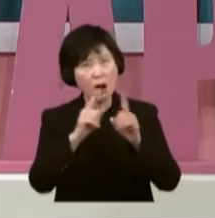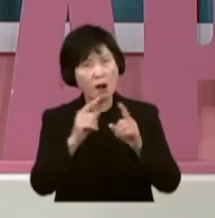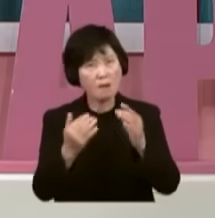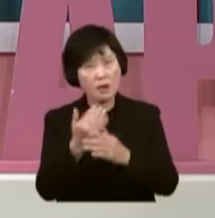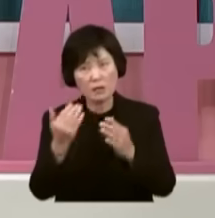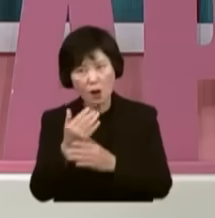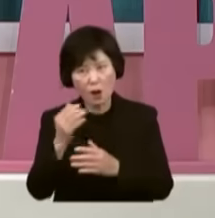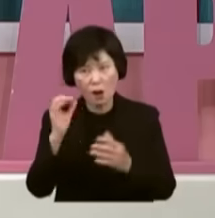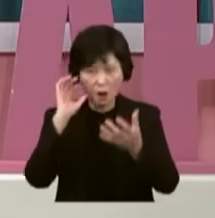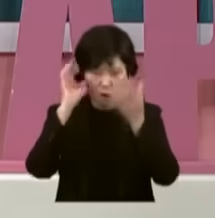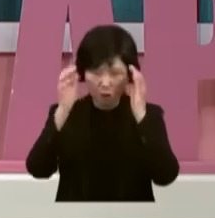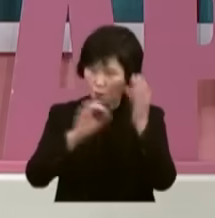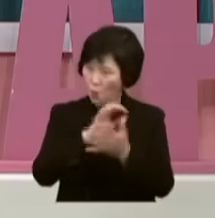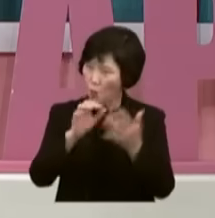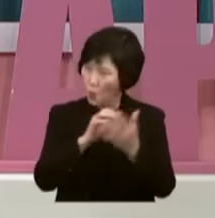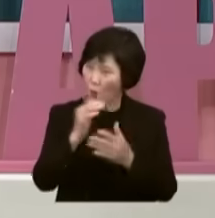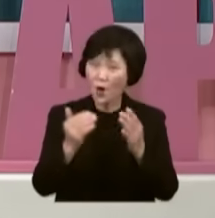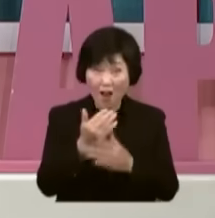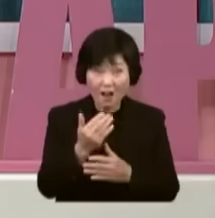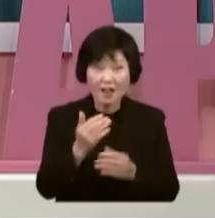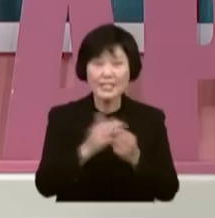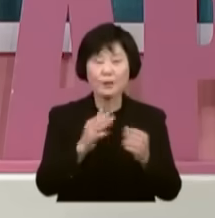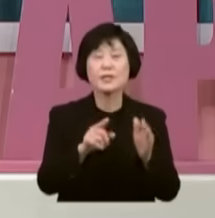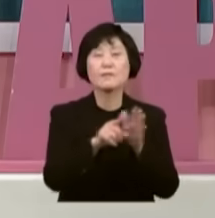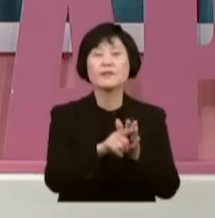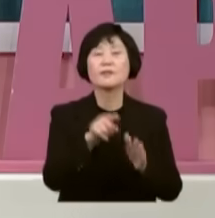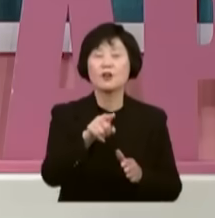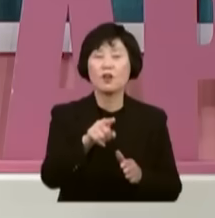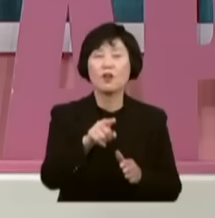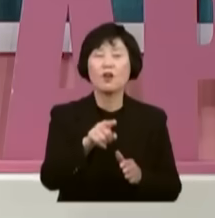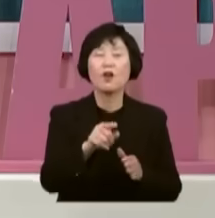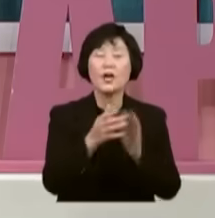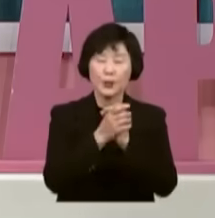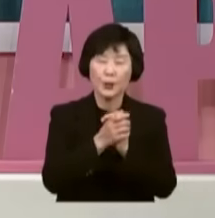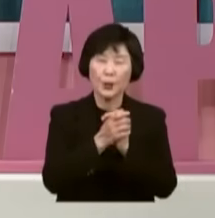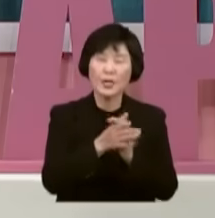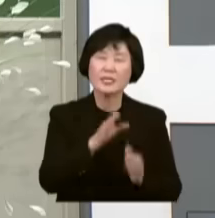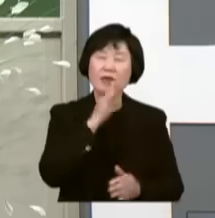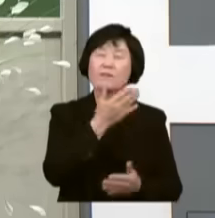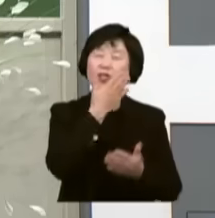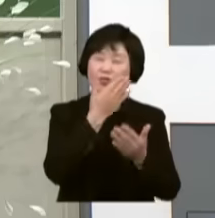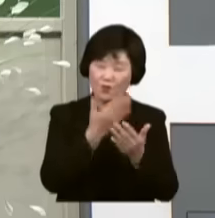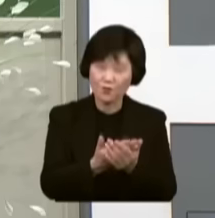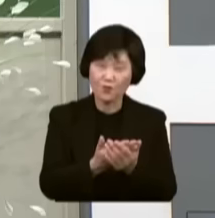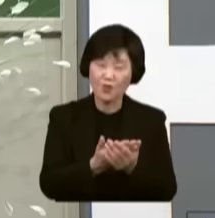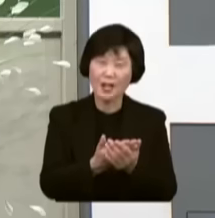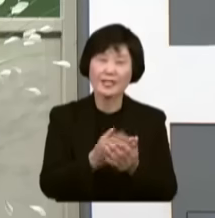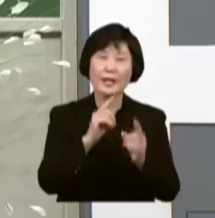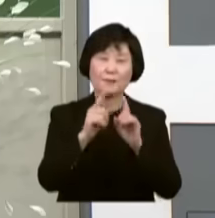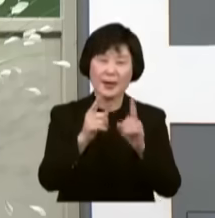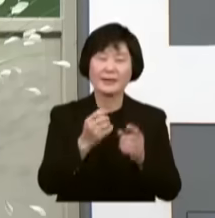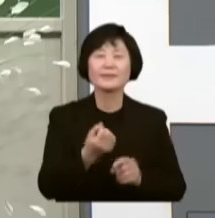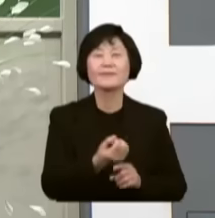그 믿음이라는 게 기도라는 게 너무너무 중요하다. 난 그걸 늘 이야기하고 싶어요. 네. 자, 우리도 이제 두 분을